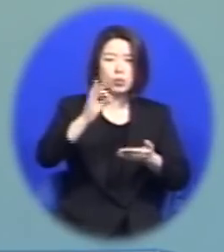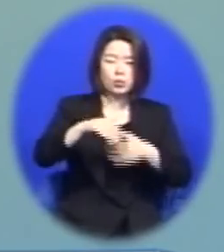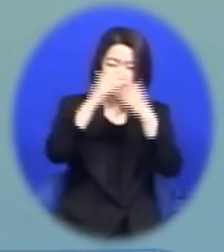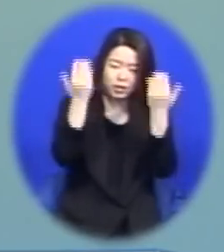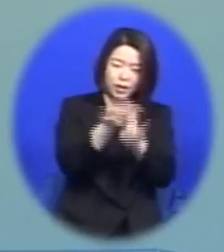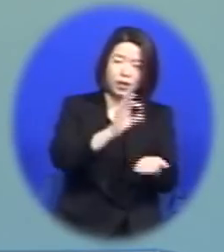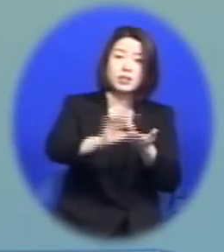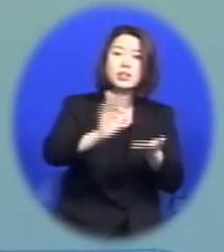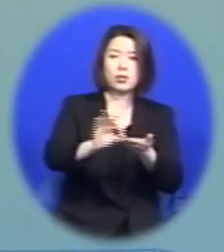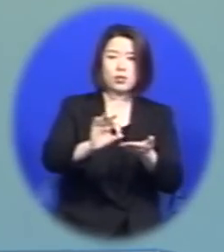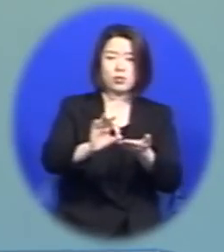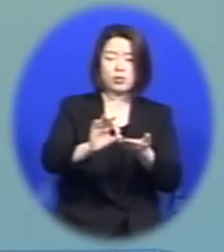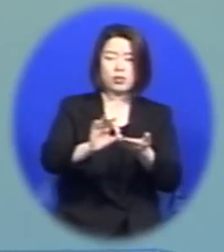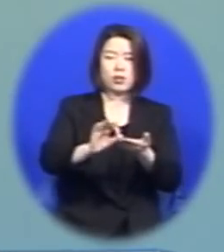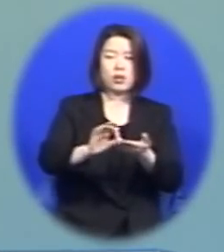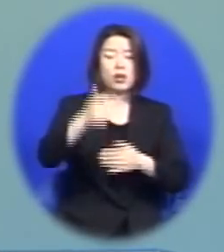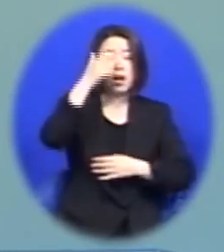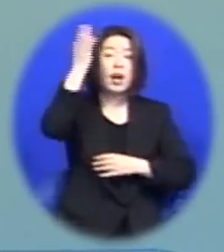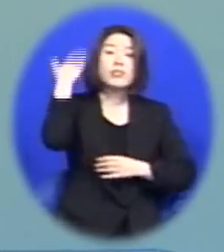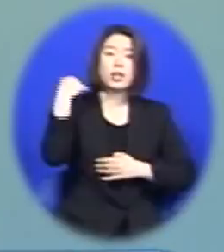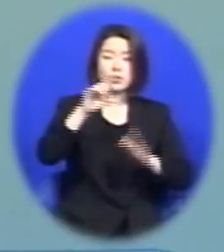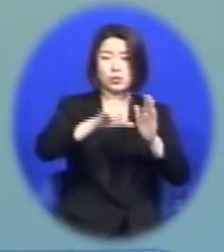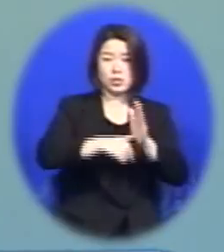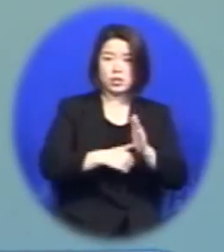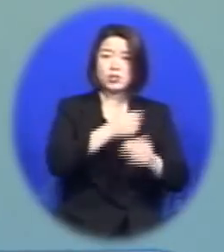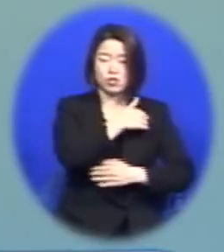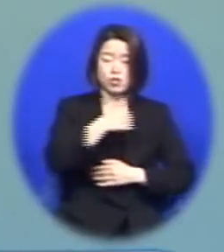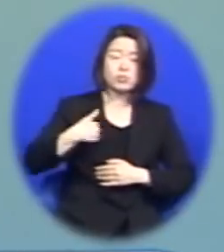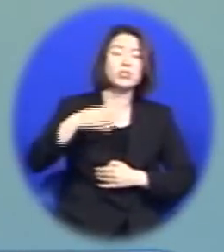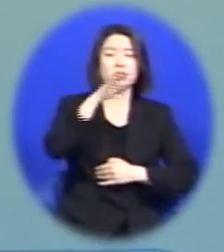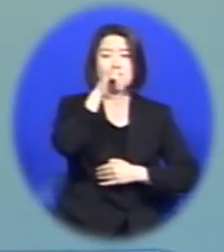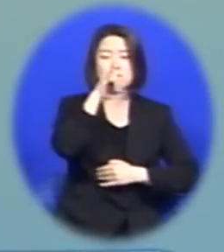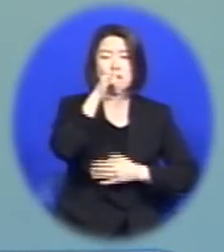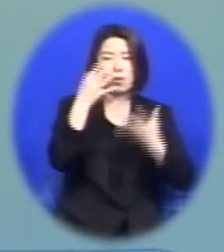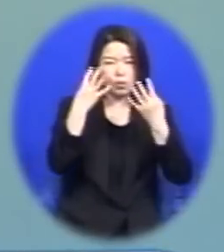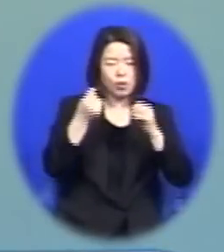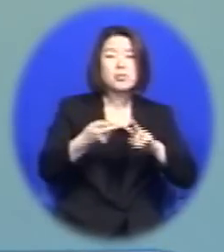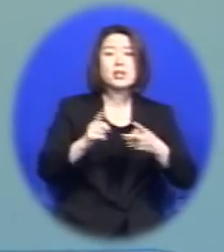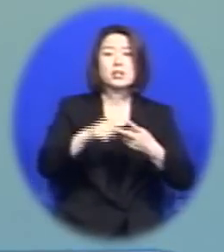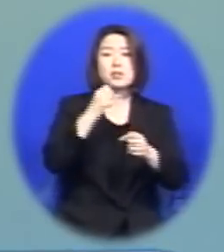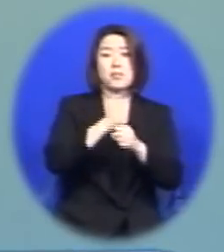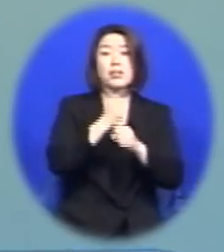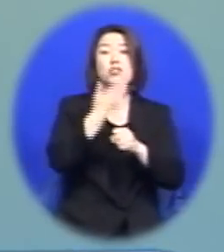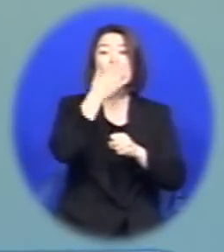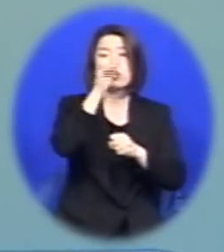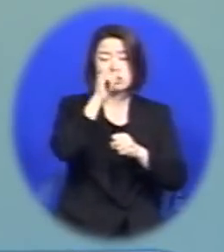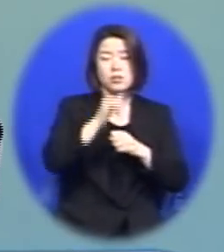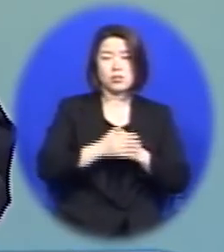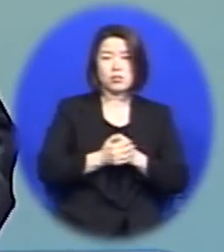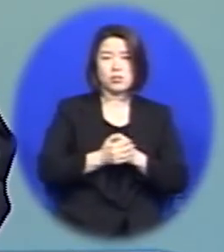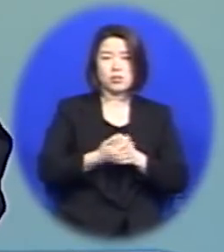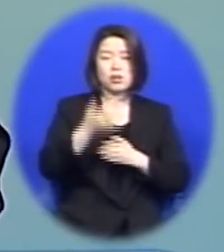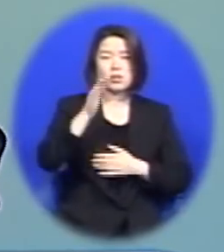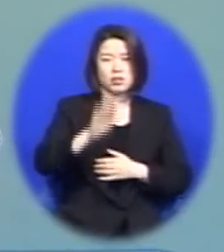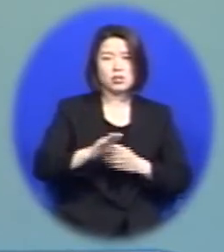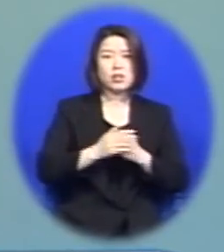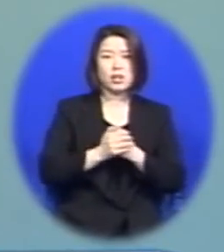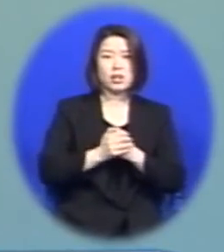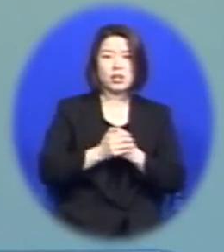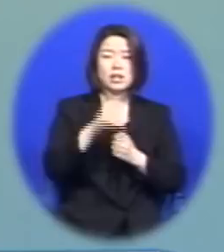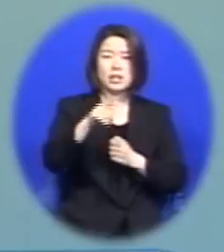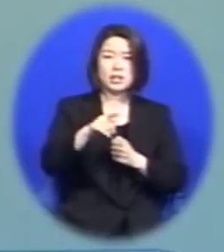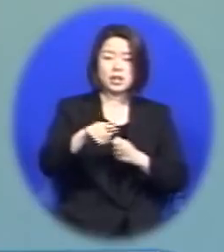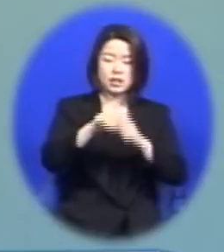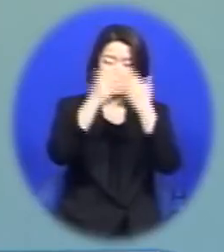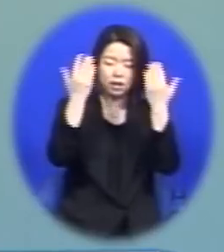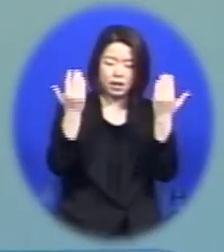있었어요 따라고 보낼 시간이 얼마든지 있었어요 그런데 이제 다